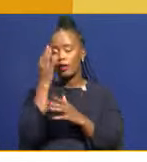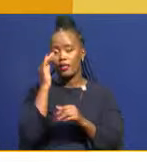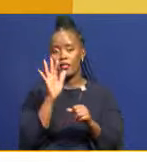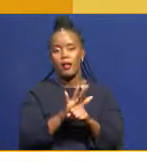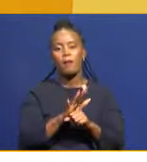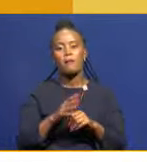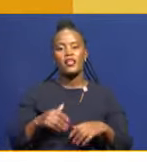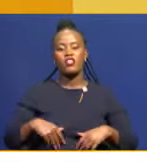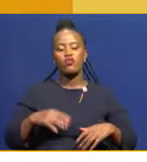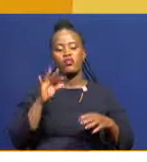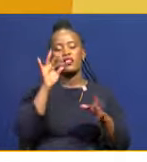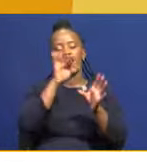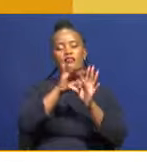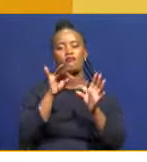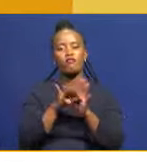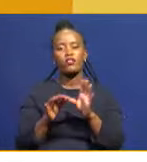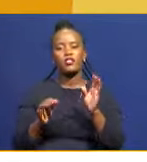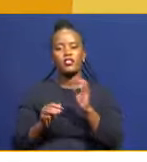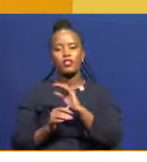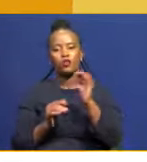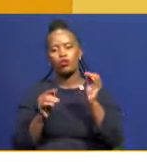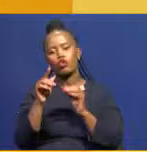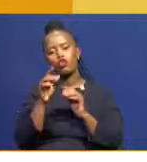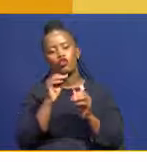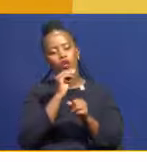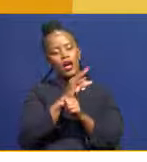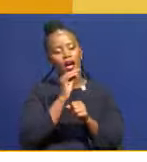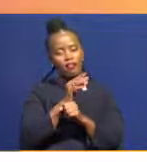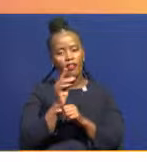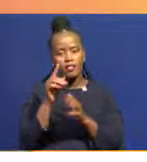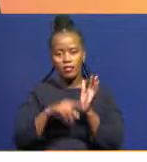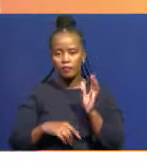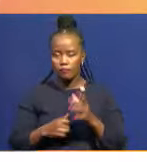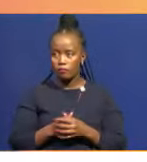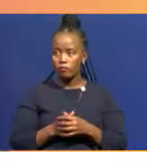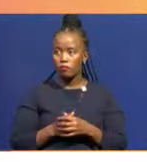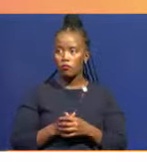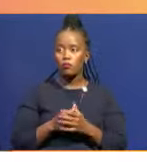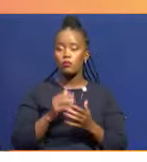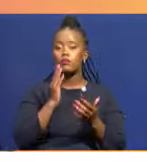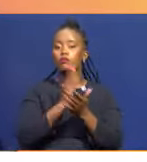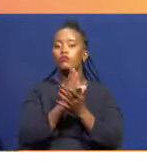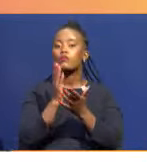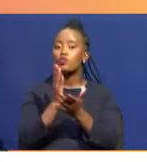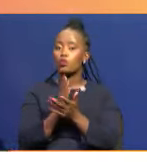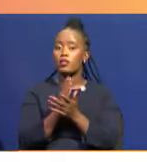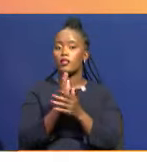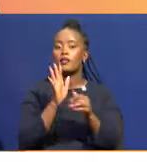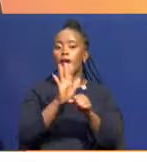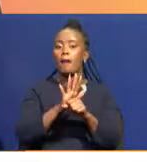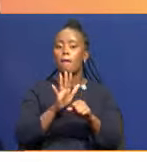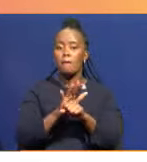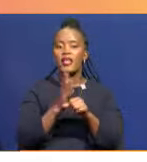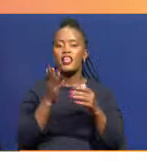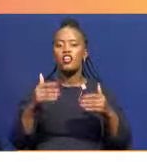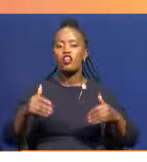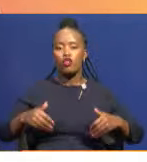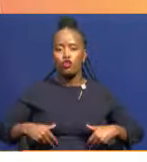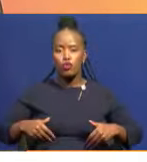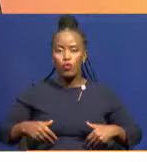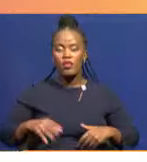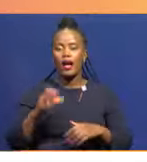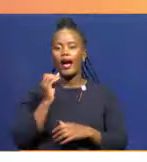wamekuwa wakijibana napo. Unawashauri vipi? Ndio nakubaliana na wewe. Vijana wengi wamelalamikia hili swala